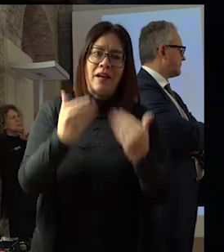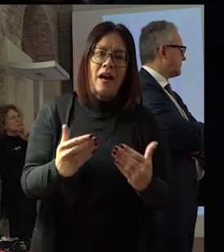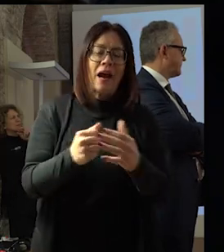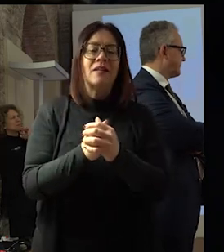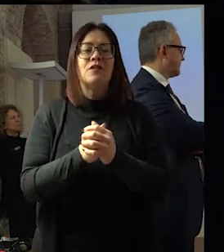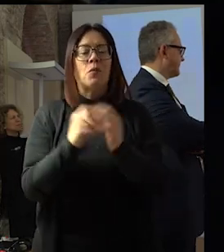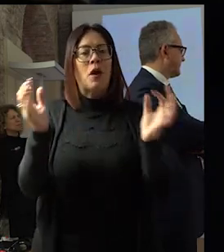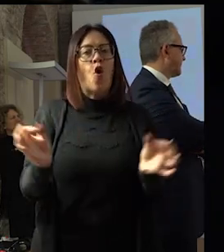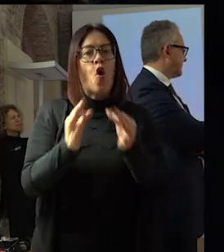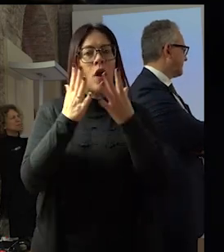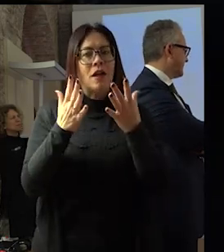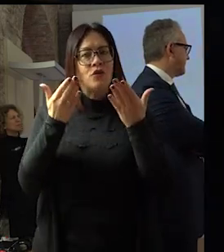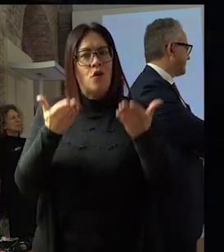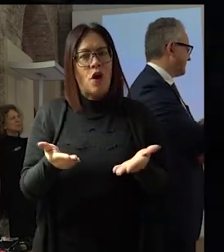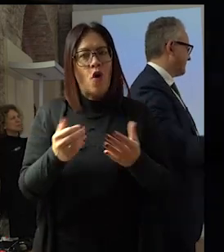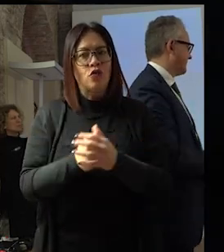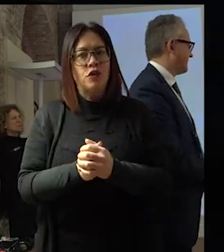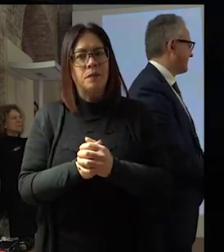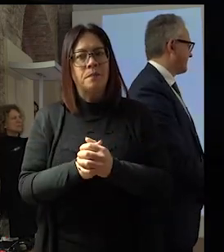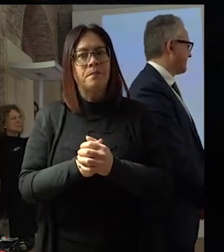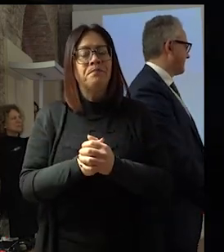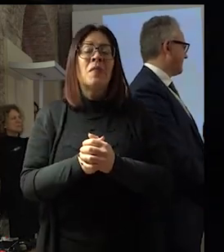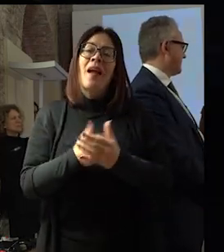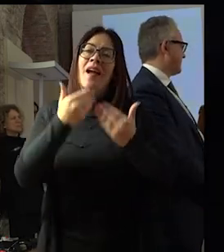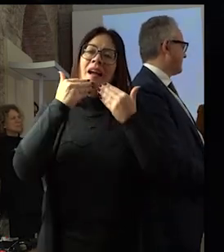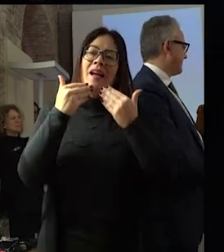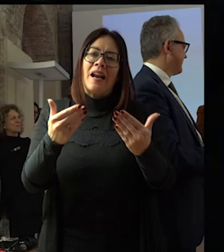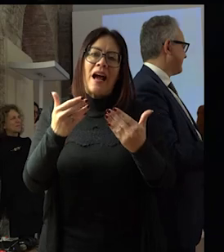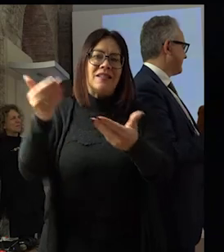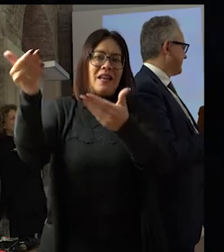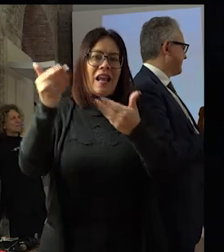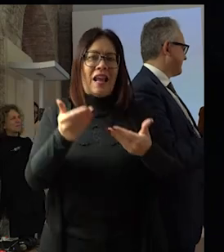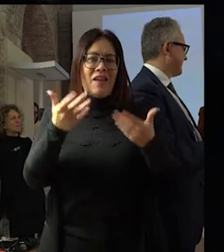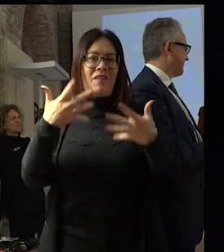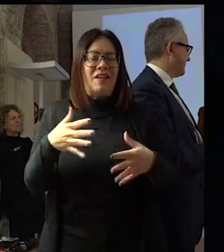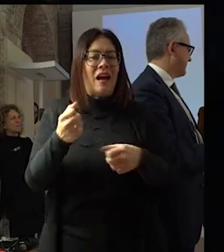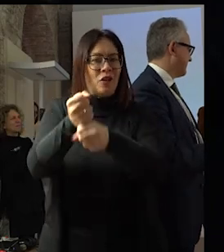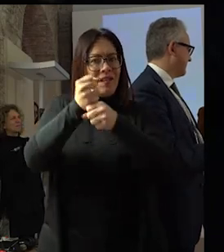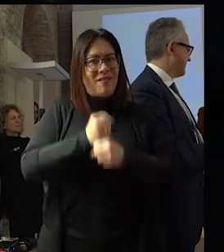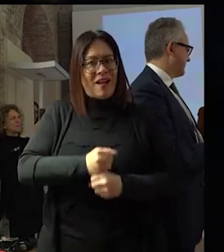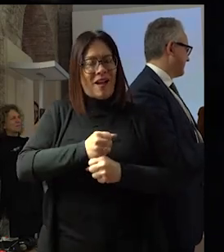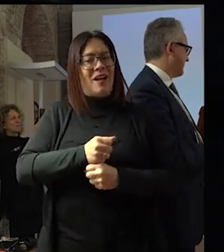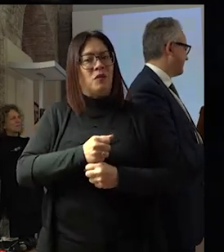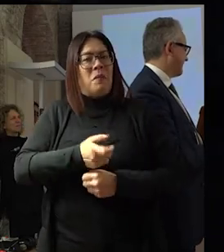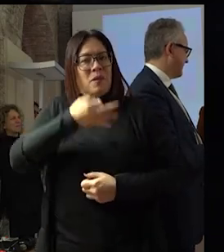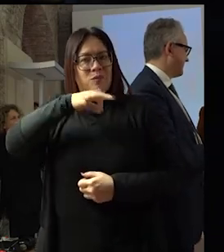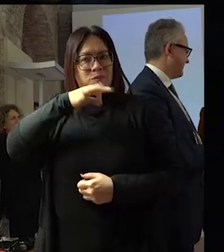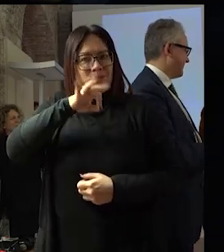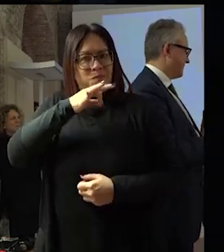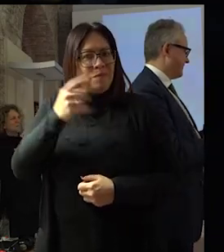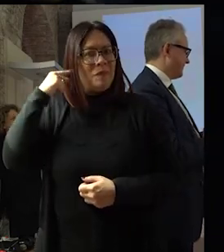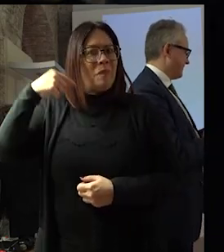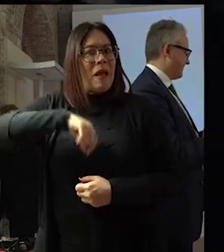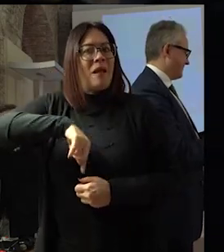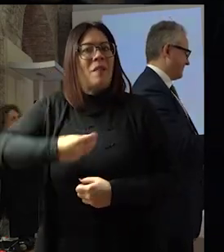questa occasione, grazie per avermi anche dato la parola per potervi dire quello che provavo. Grazie.